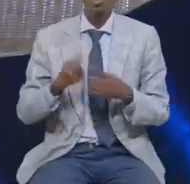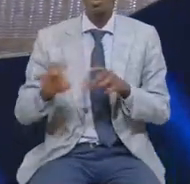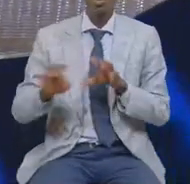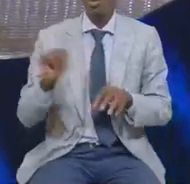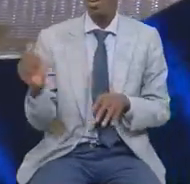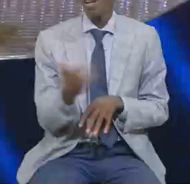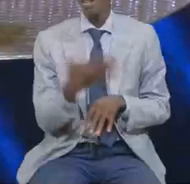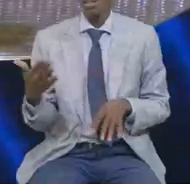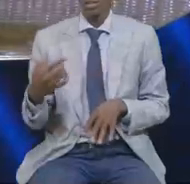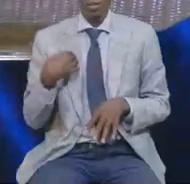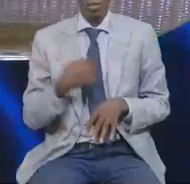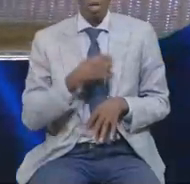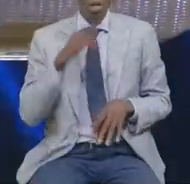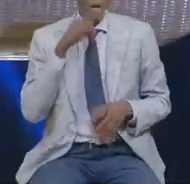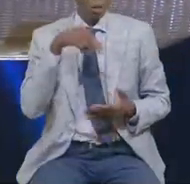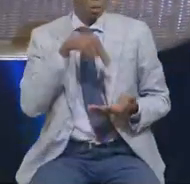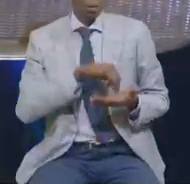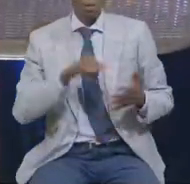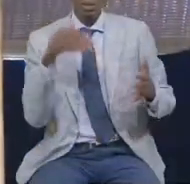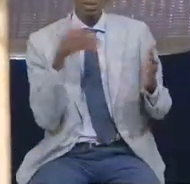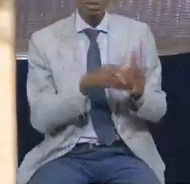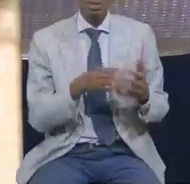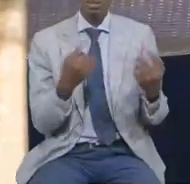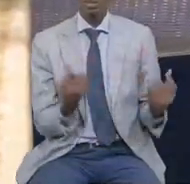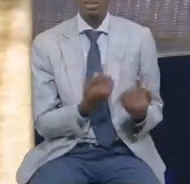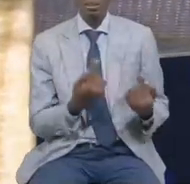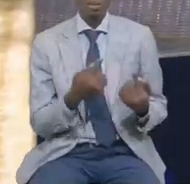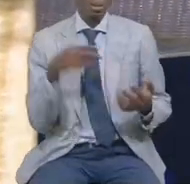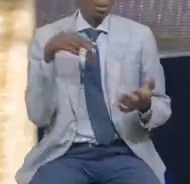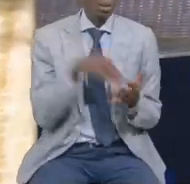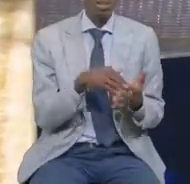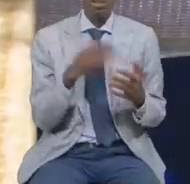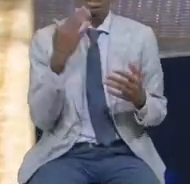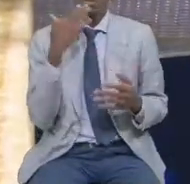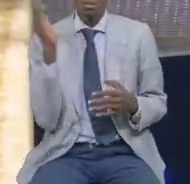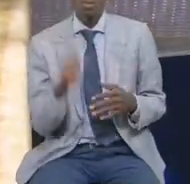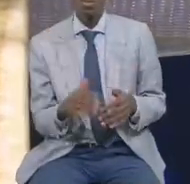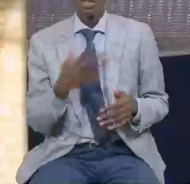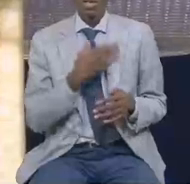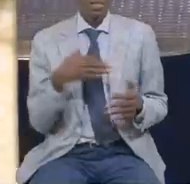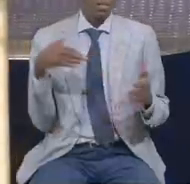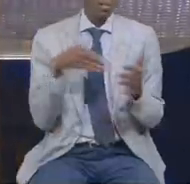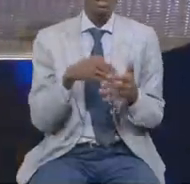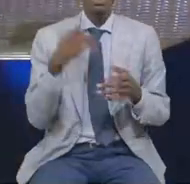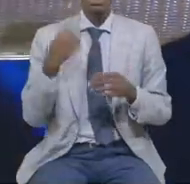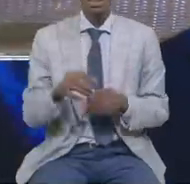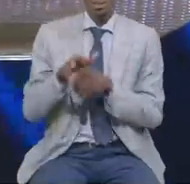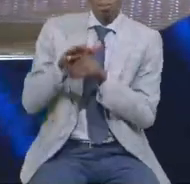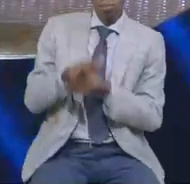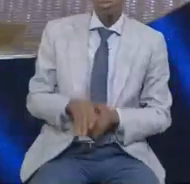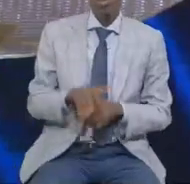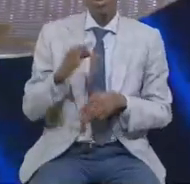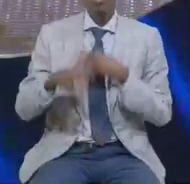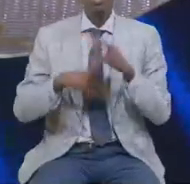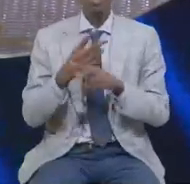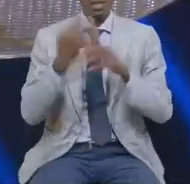mauvais. On se tient contre le péché. On se tient contre le mal. On se tient contre la coercion, contre la force du mal. Et